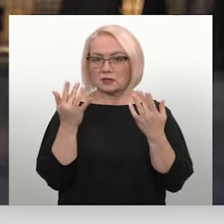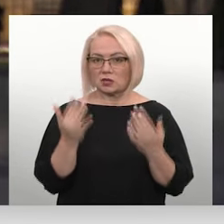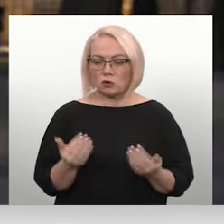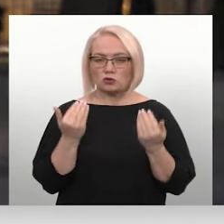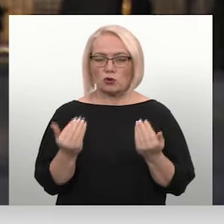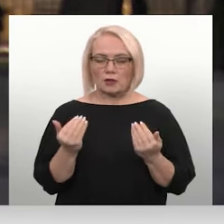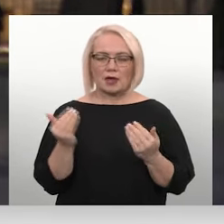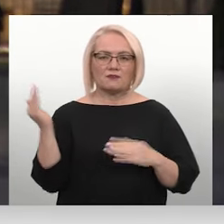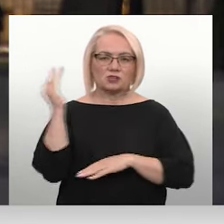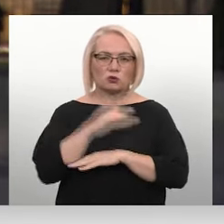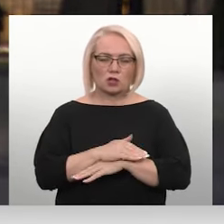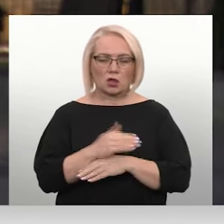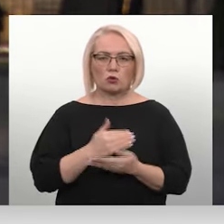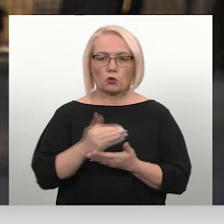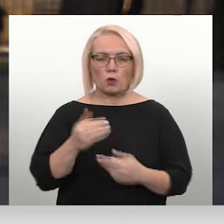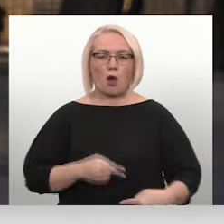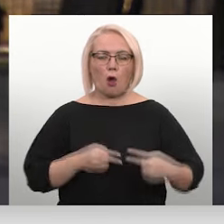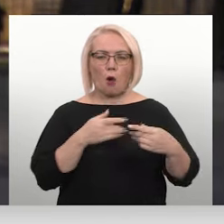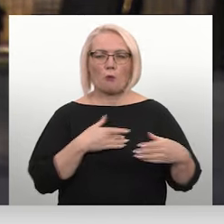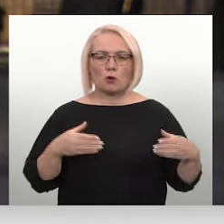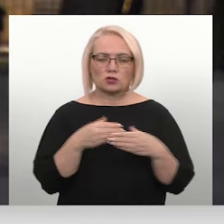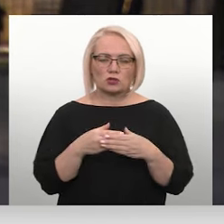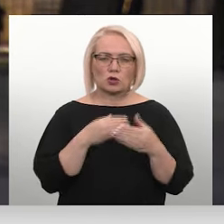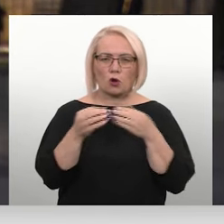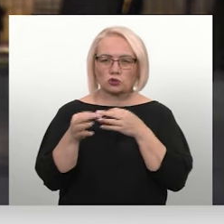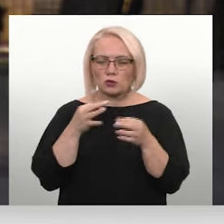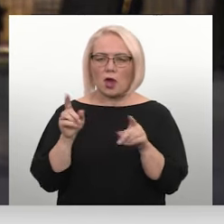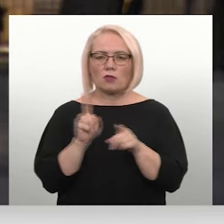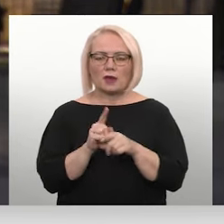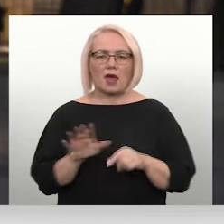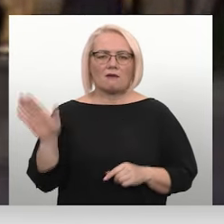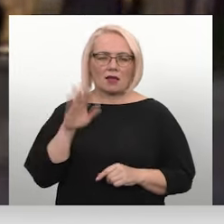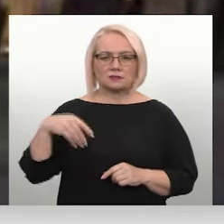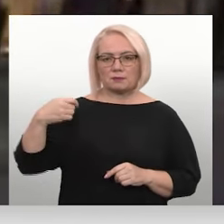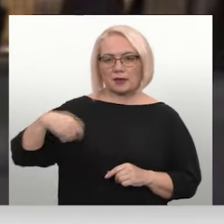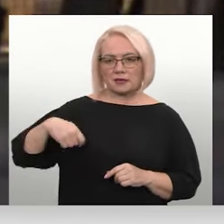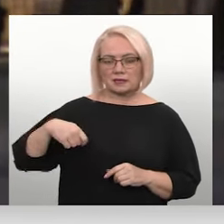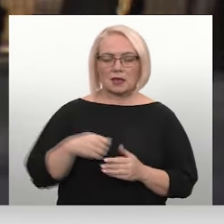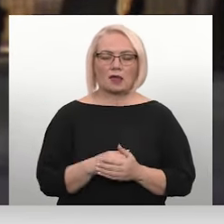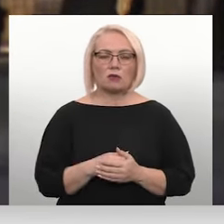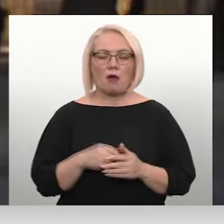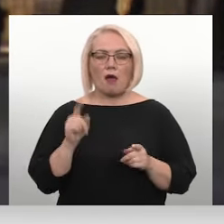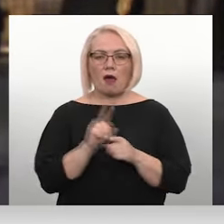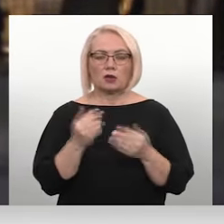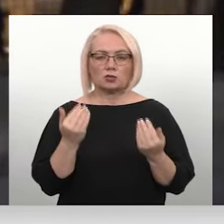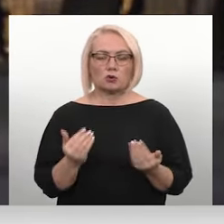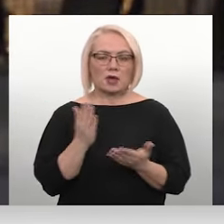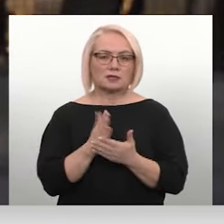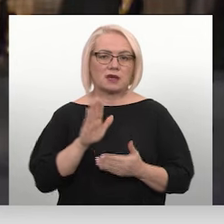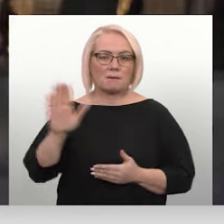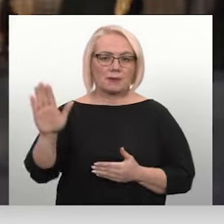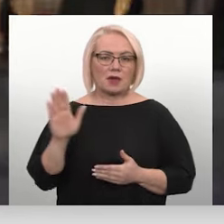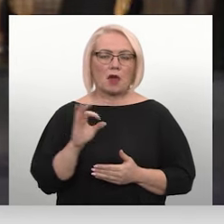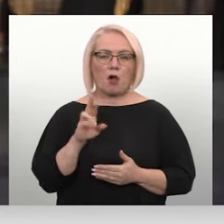visu dienu turpinās opozīcijas savstarpējas konsultācijas un arī konsultācijas ar valsts prezidentu Salomi Zurabišvili. Arī mēs šobrīd atrodamies pie